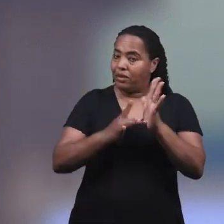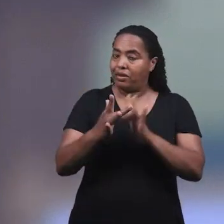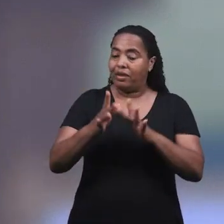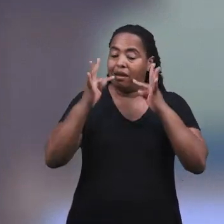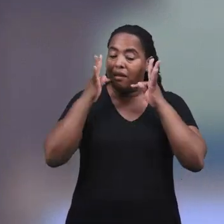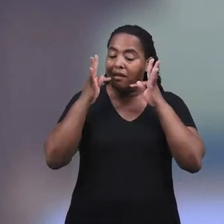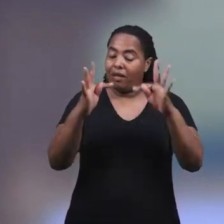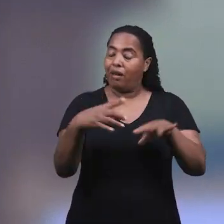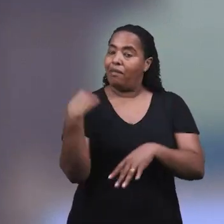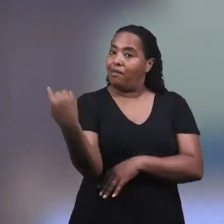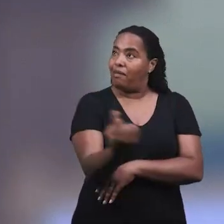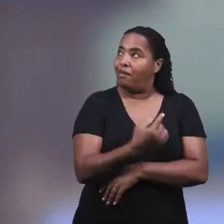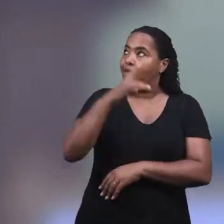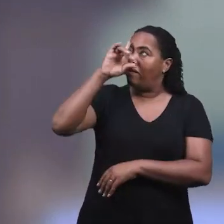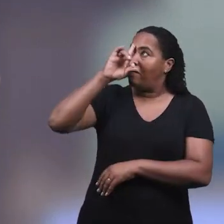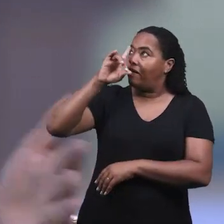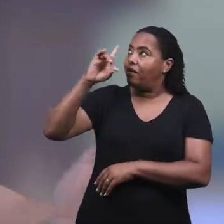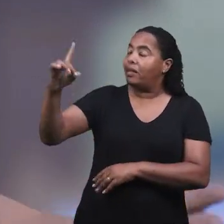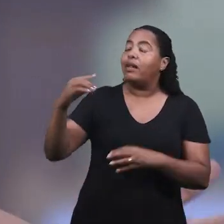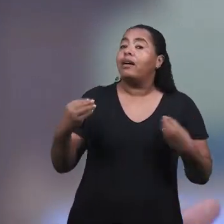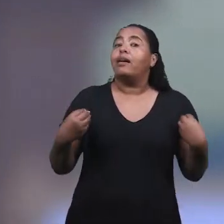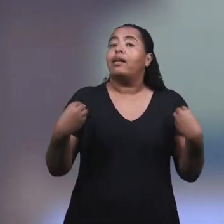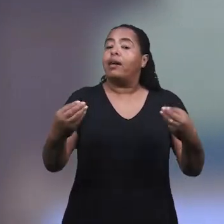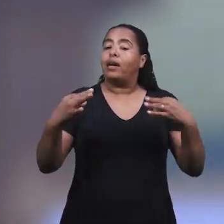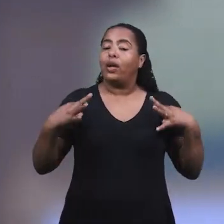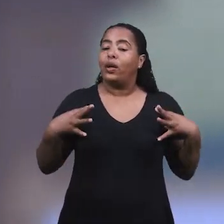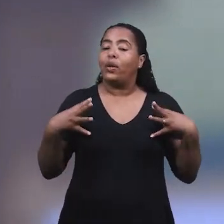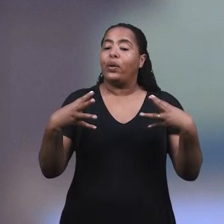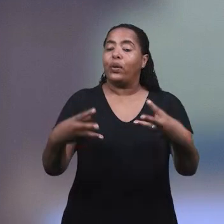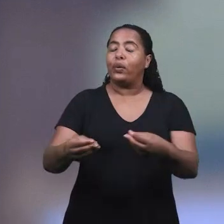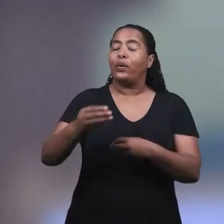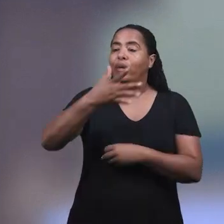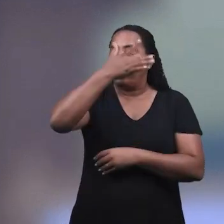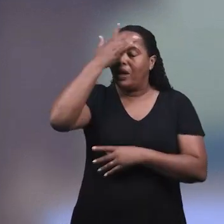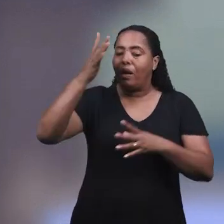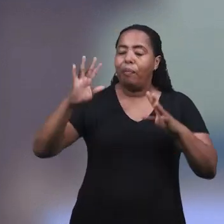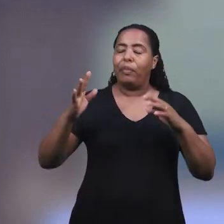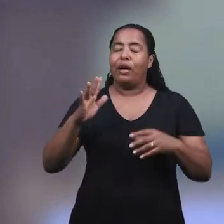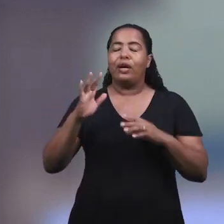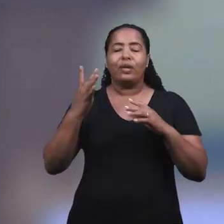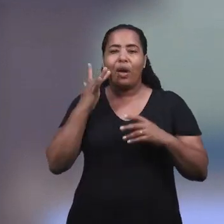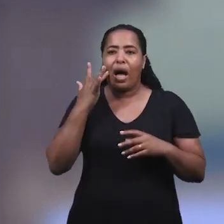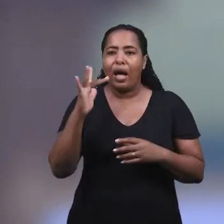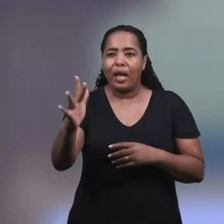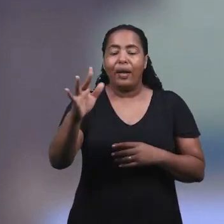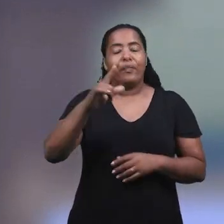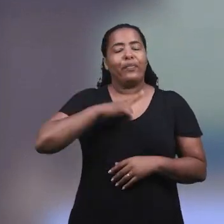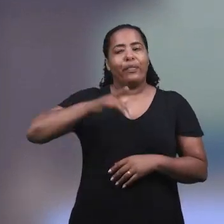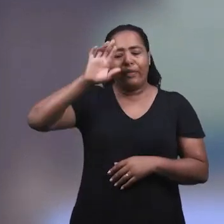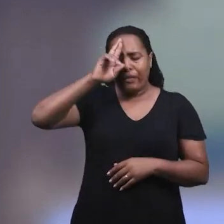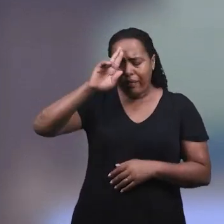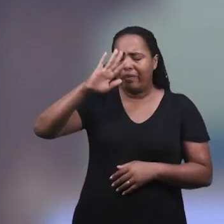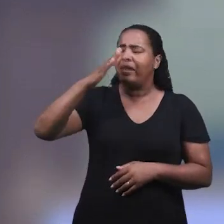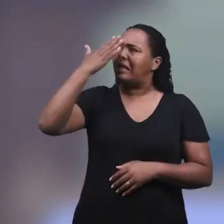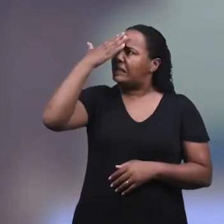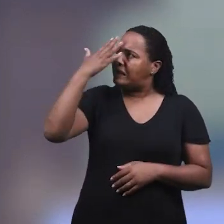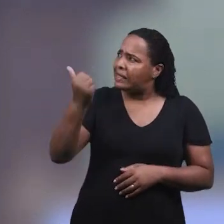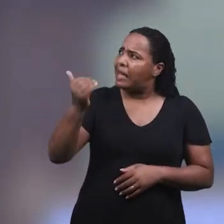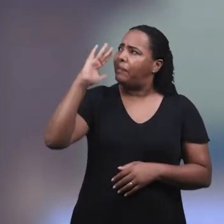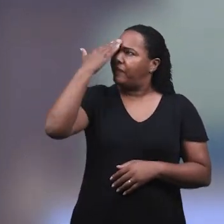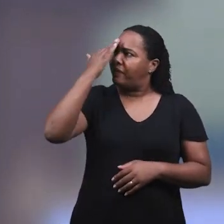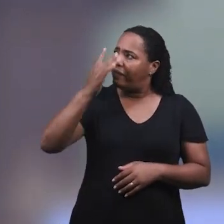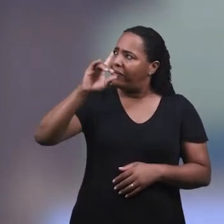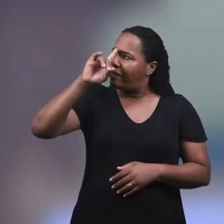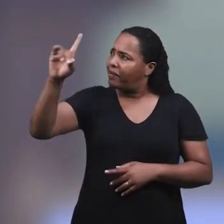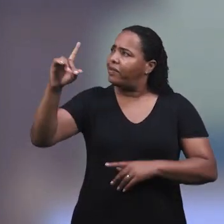témoigner sur notre Dieu afin que tous autour de nous puissent craindre le Seigneur et reconnaître qu'il est le Dieu